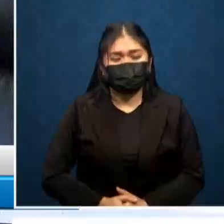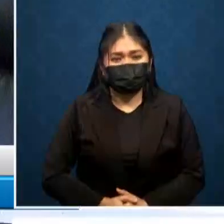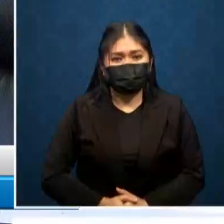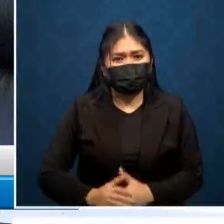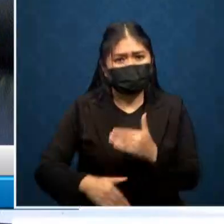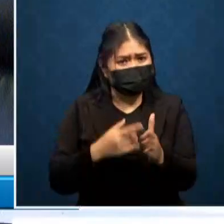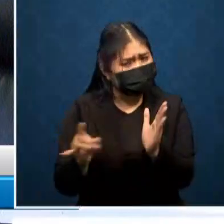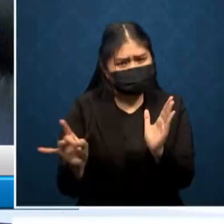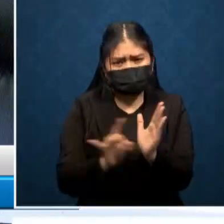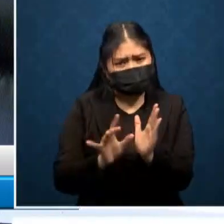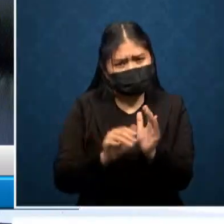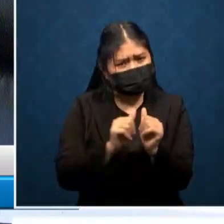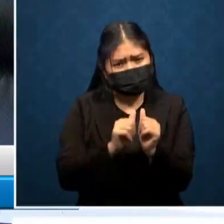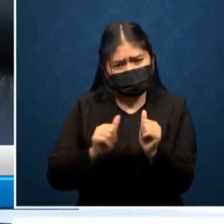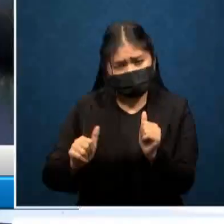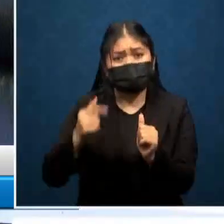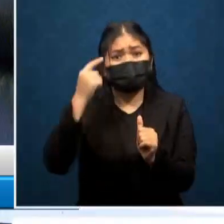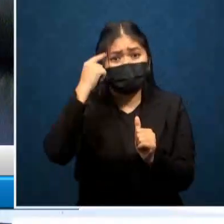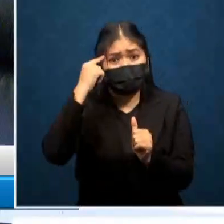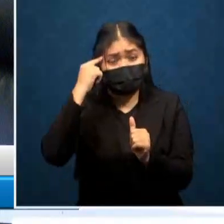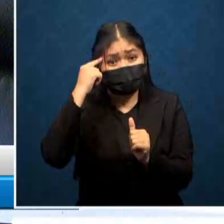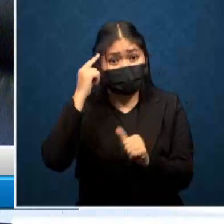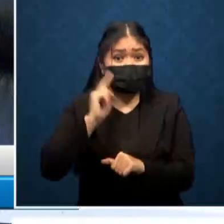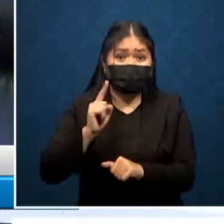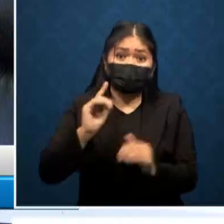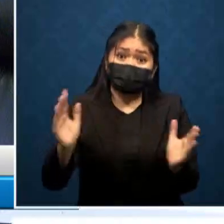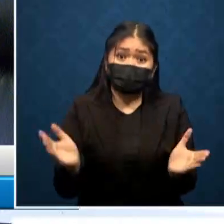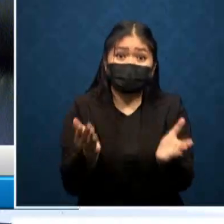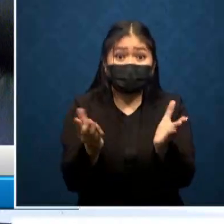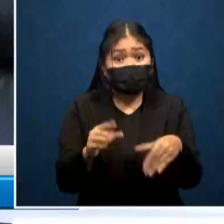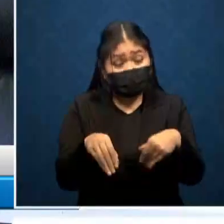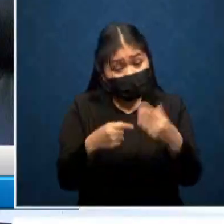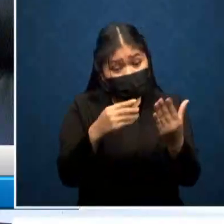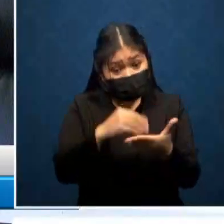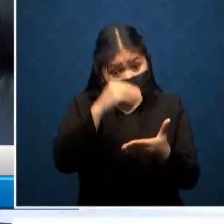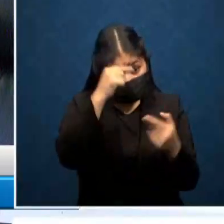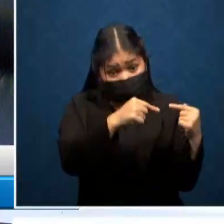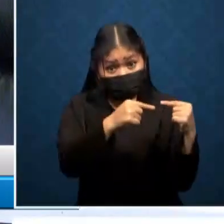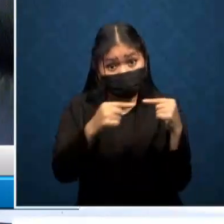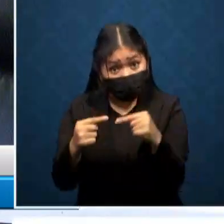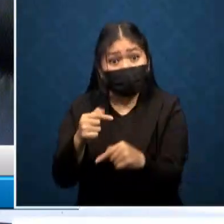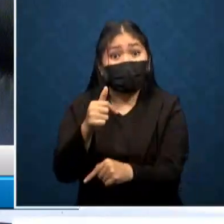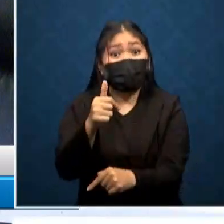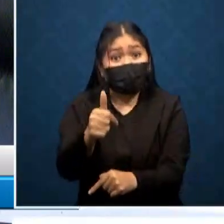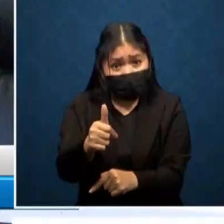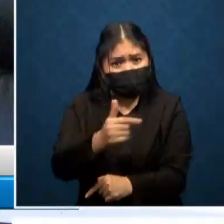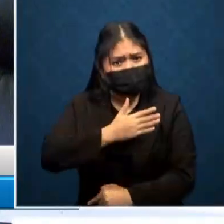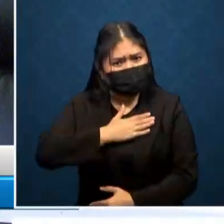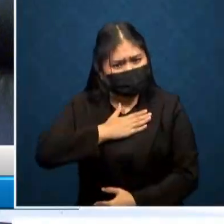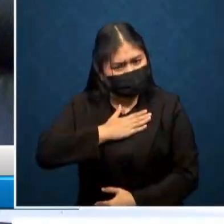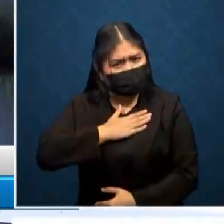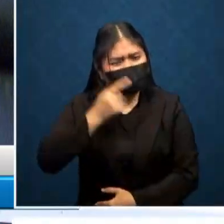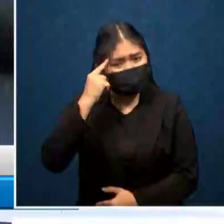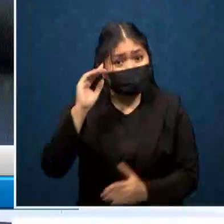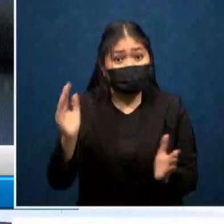มีประสิทธิภาพนะครับสามารถที่จะส่งเสริมให้เขาเรียนต่อในขั้นสูงต่อไปได้ครับในผมเองในส่วนตัวผม